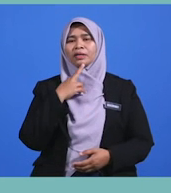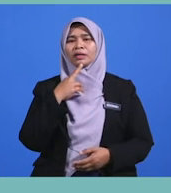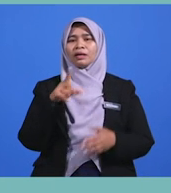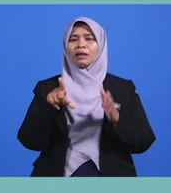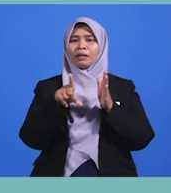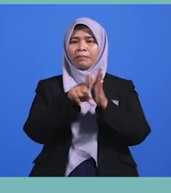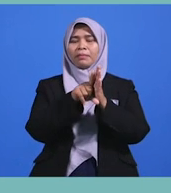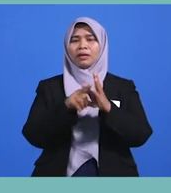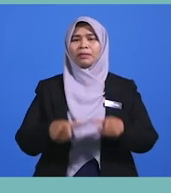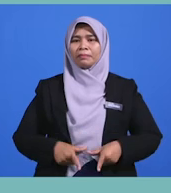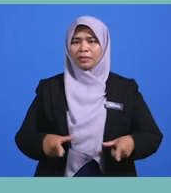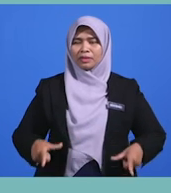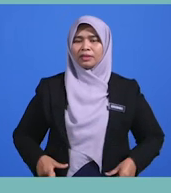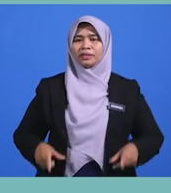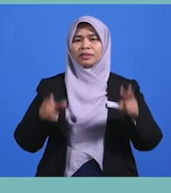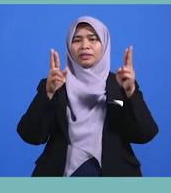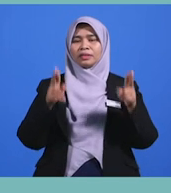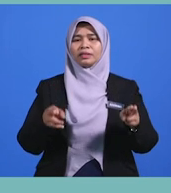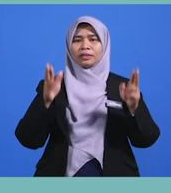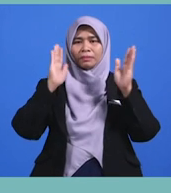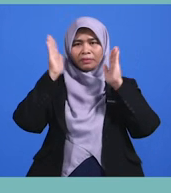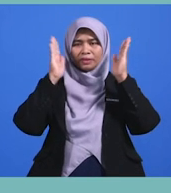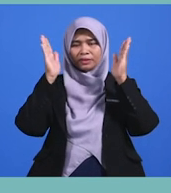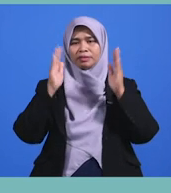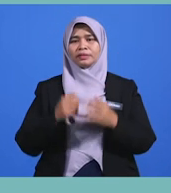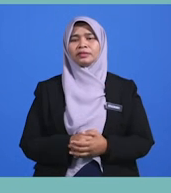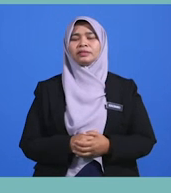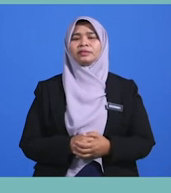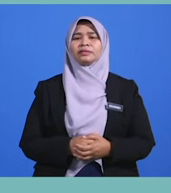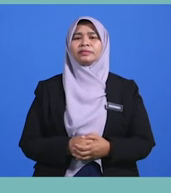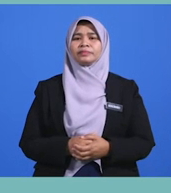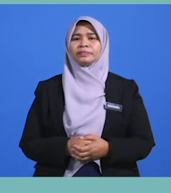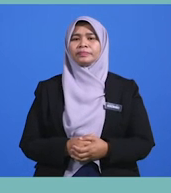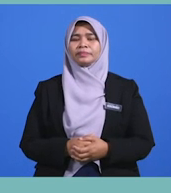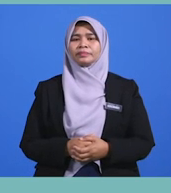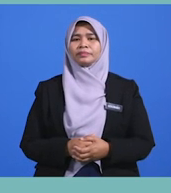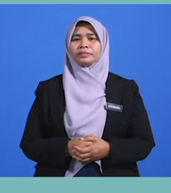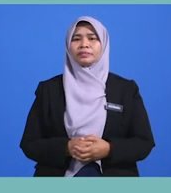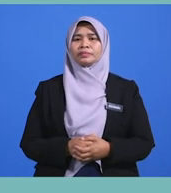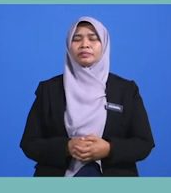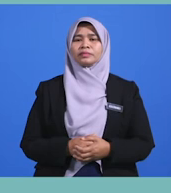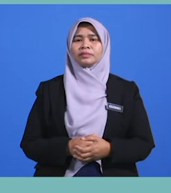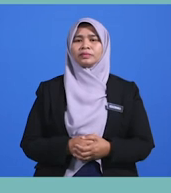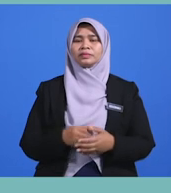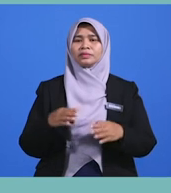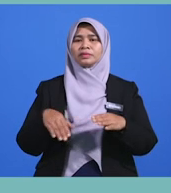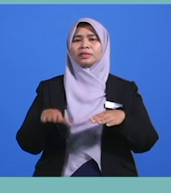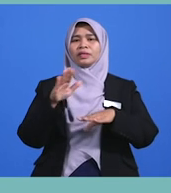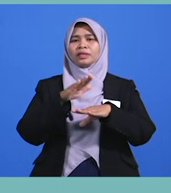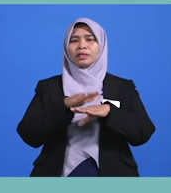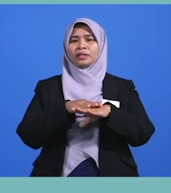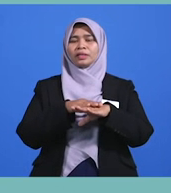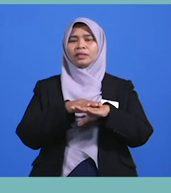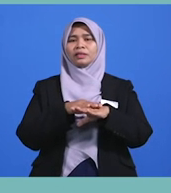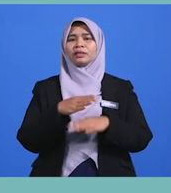melambangkan keberanian rakyat Malaysia yang tiada bandingnya terhadap negara ini. Di sebelah atas, bermula